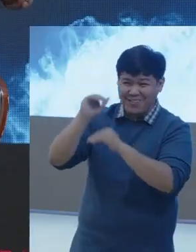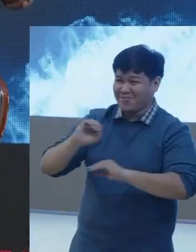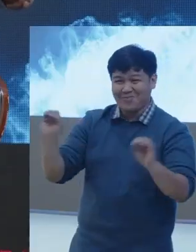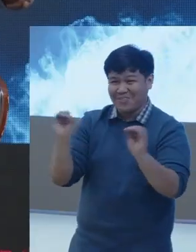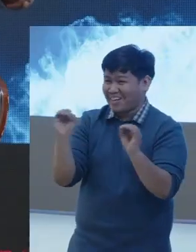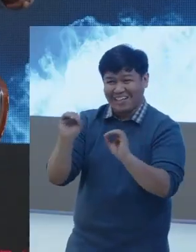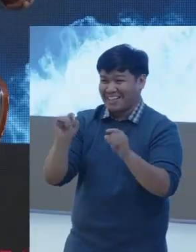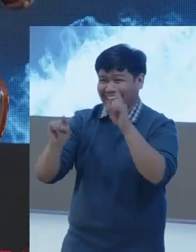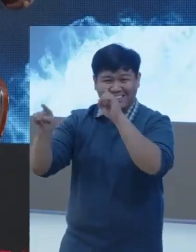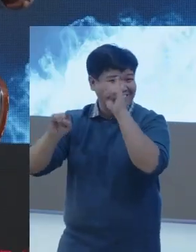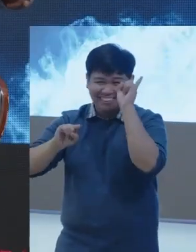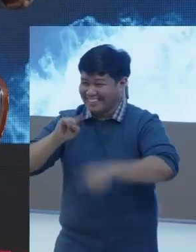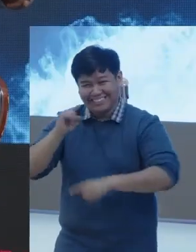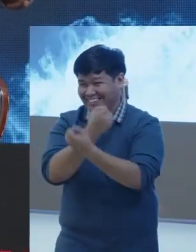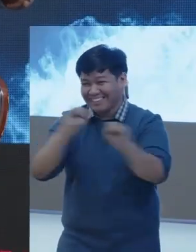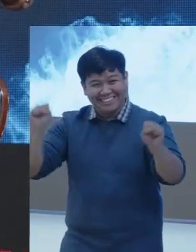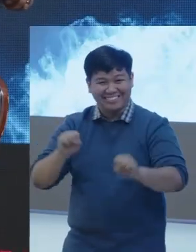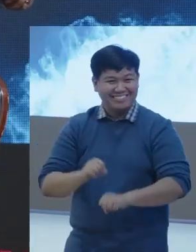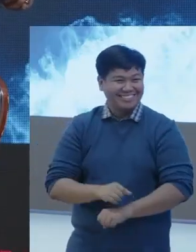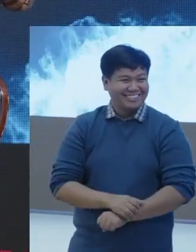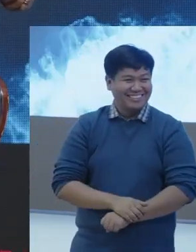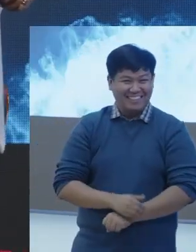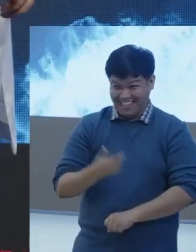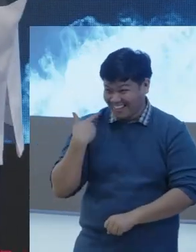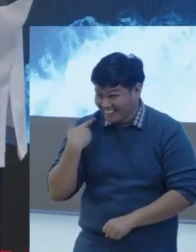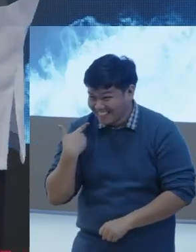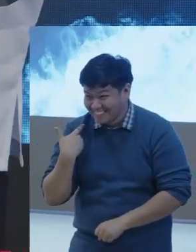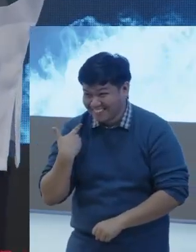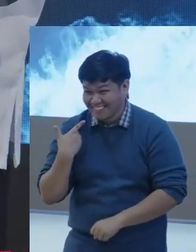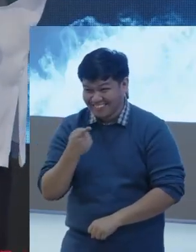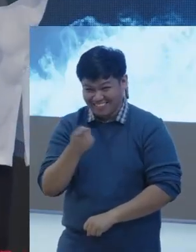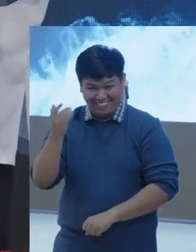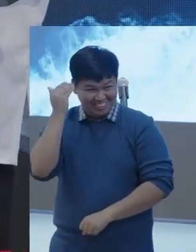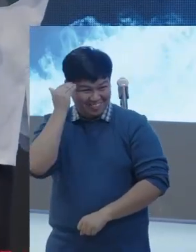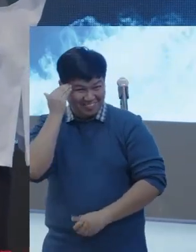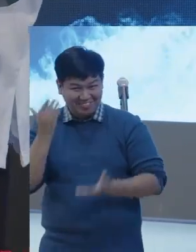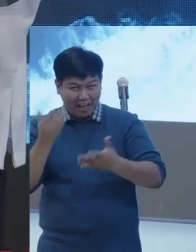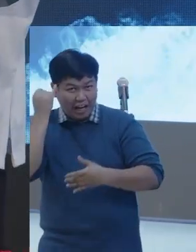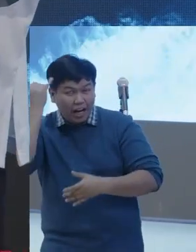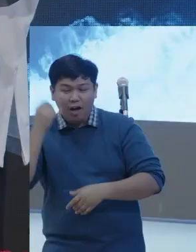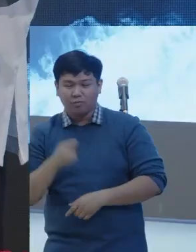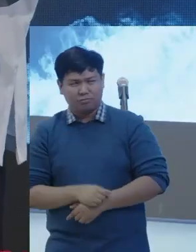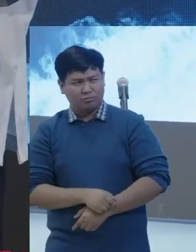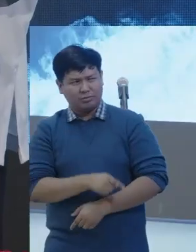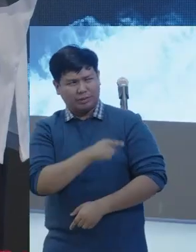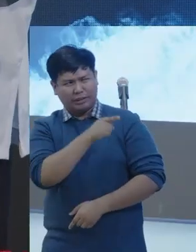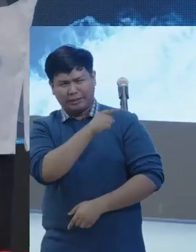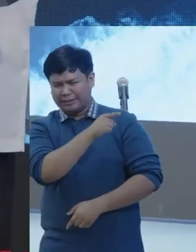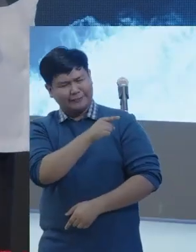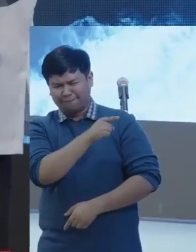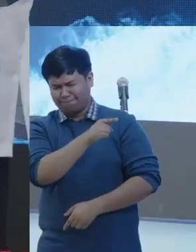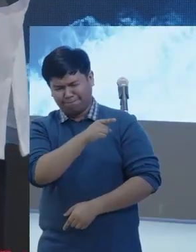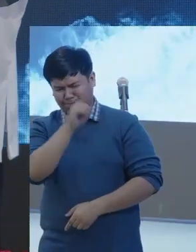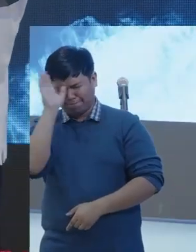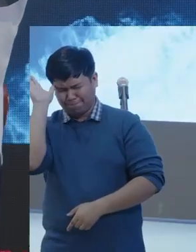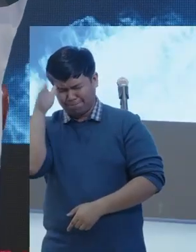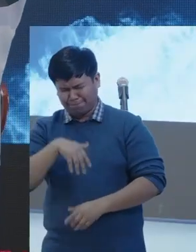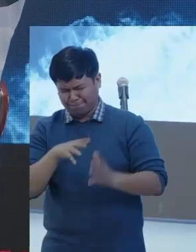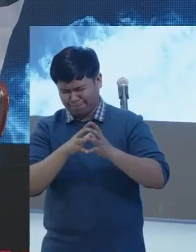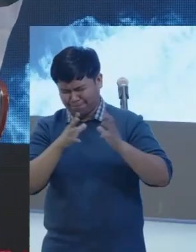sa Panginoon? Nakita nyo naman yung isang baptism video natin. Isang binatang